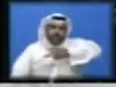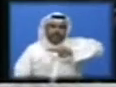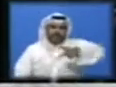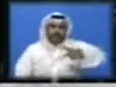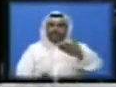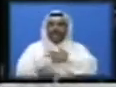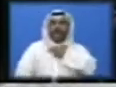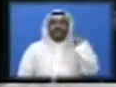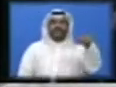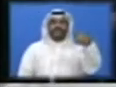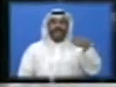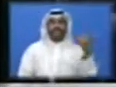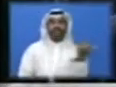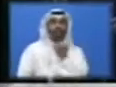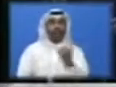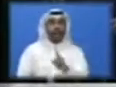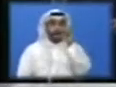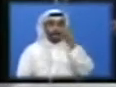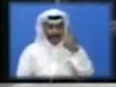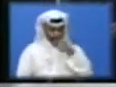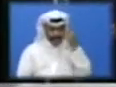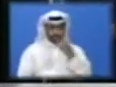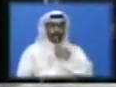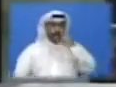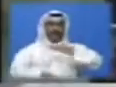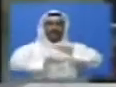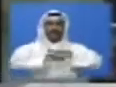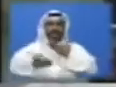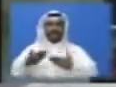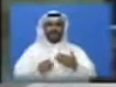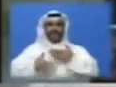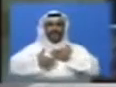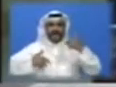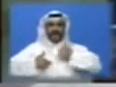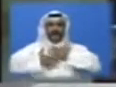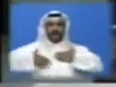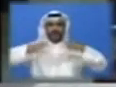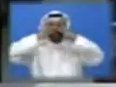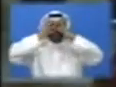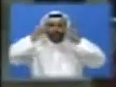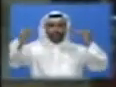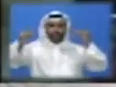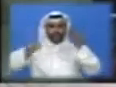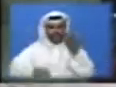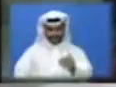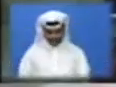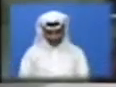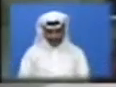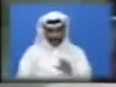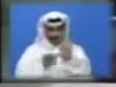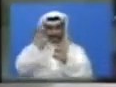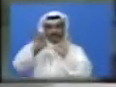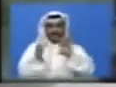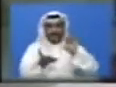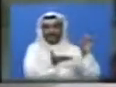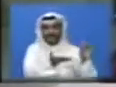لكلا البلدين والمؤسسة على الاحترام المتبادل. أنا سعيد جدا على قيام وفد من